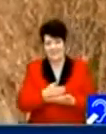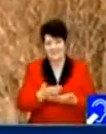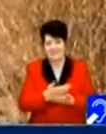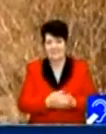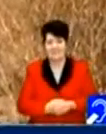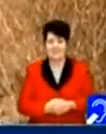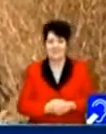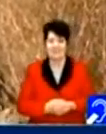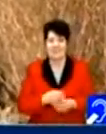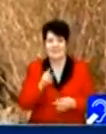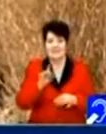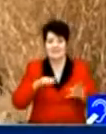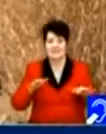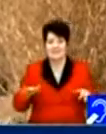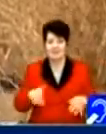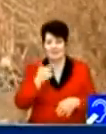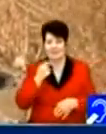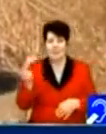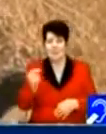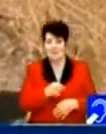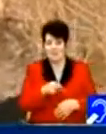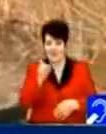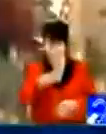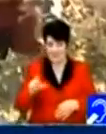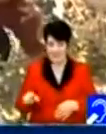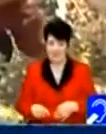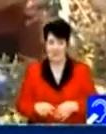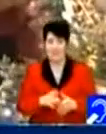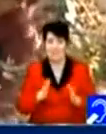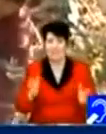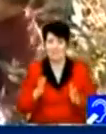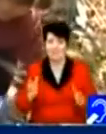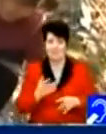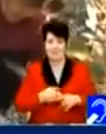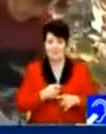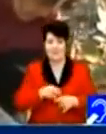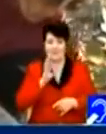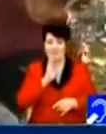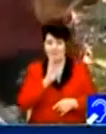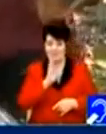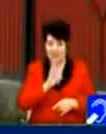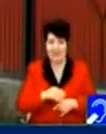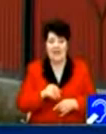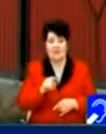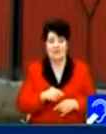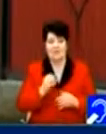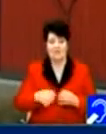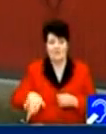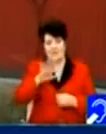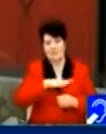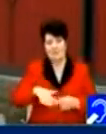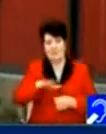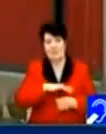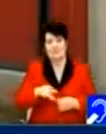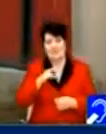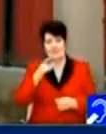satul Șeptelici din Soroca sunt peste 1.000 de locuitori. Mai bine de jumătate din ei sunt femei, așa cum se întâmplă aproape în toate